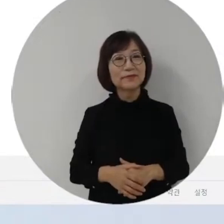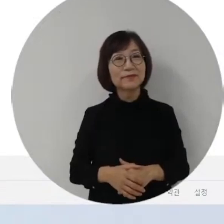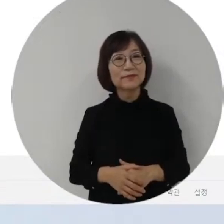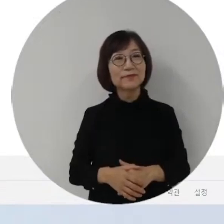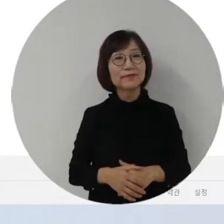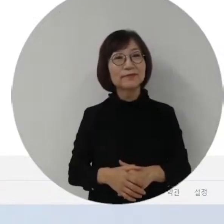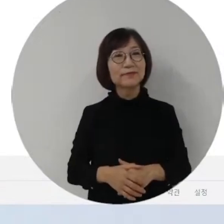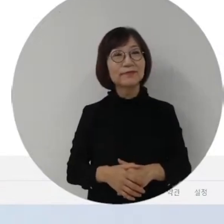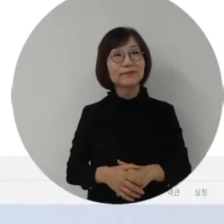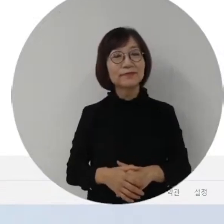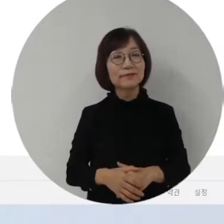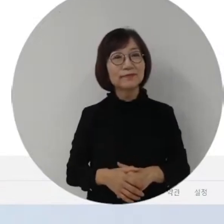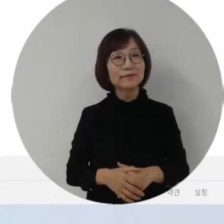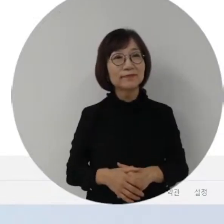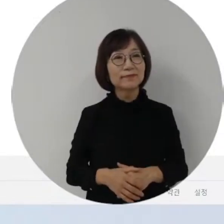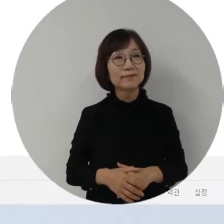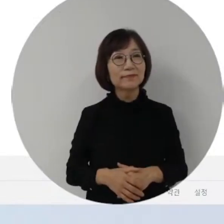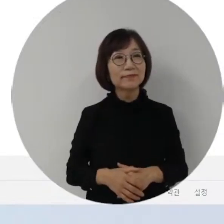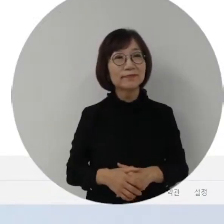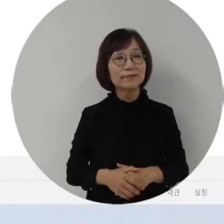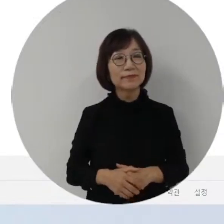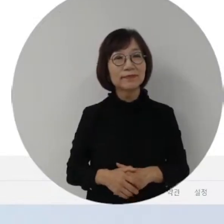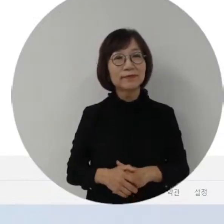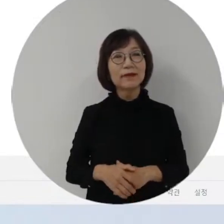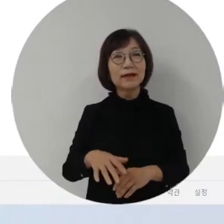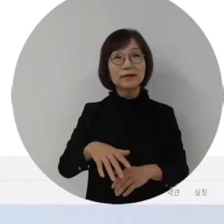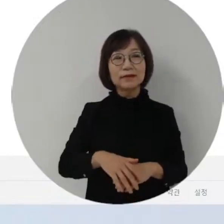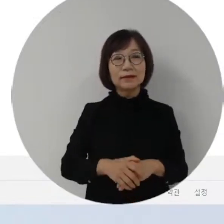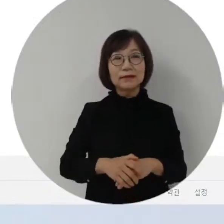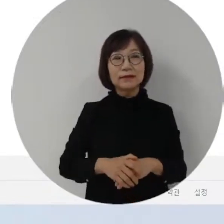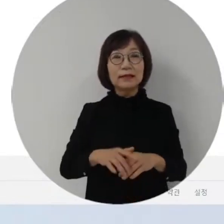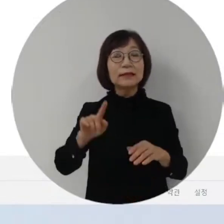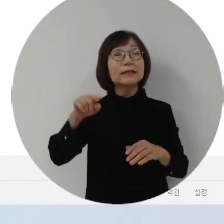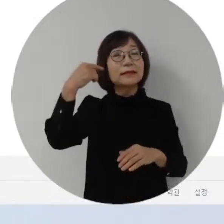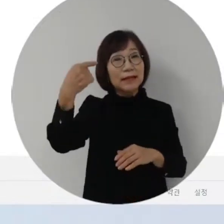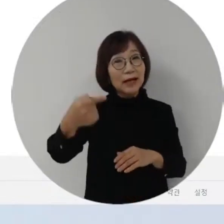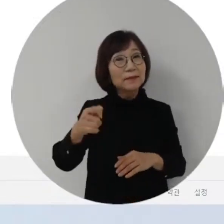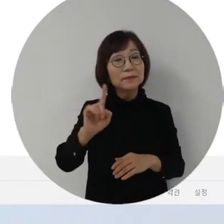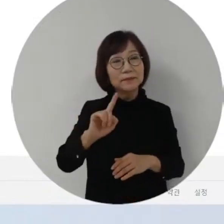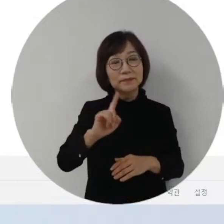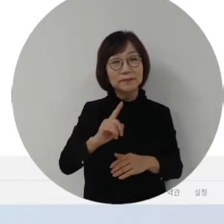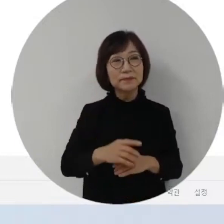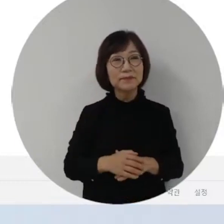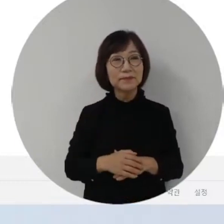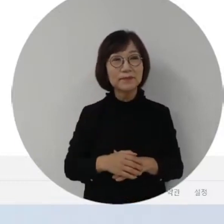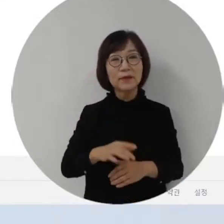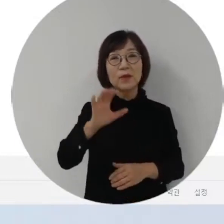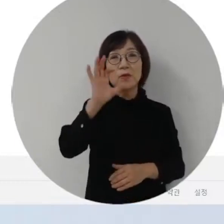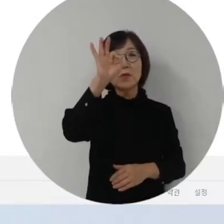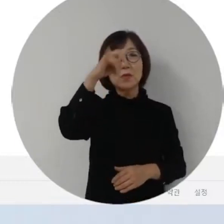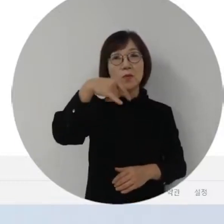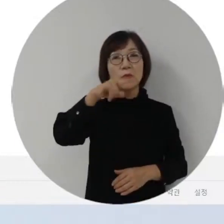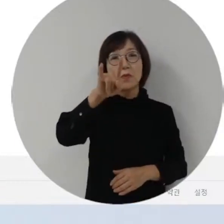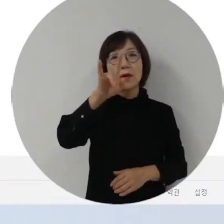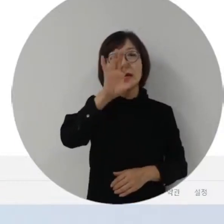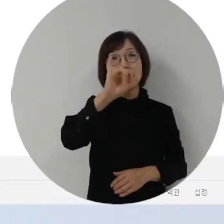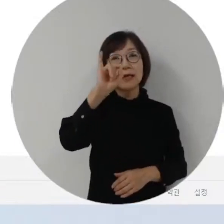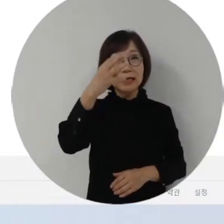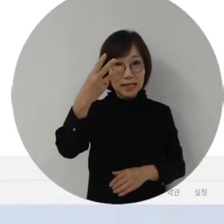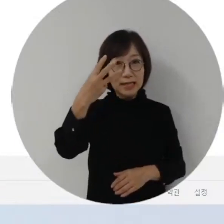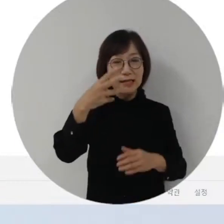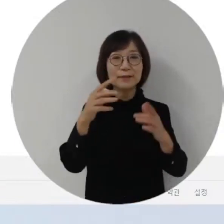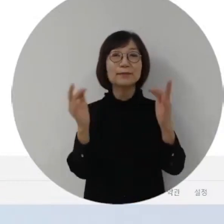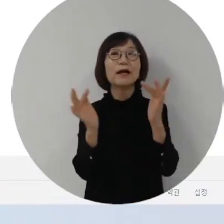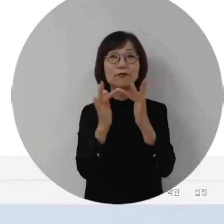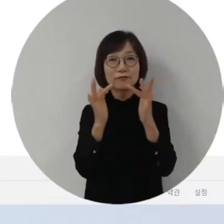크롬 브라우저 이렇게 기본 설정 알아봤고요. 이번에는 우리 웨일 브라우저도 한번 사용해 봐야 되겠죠.